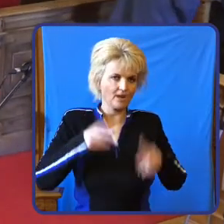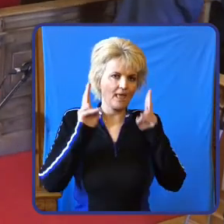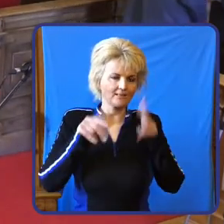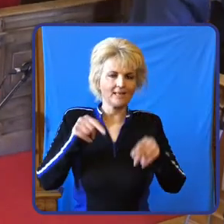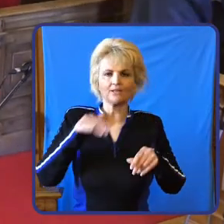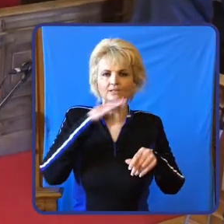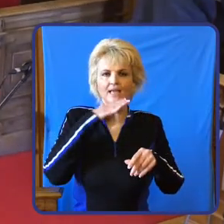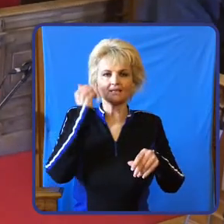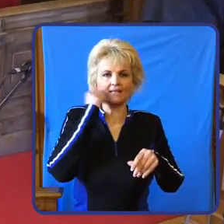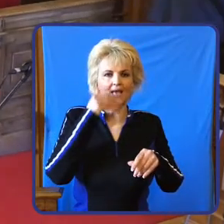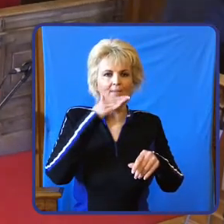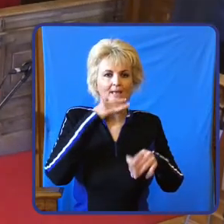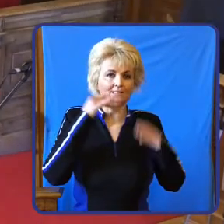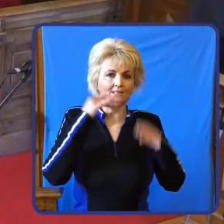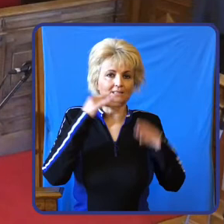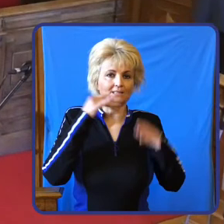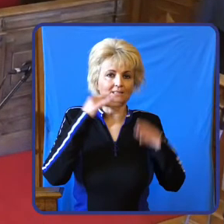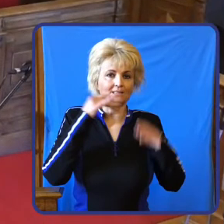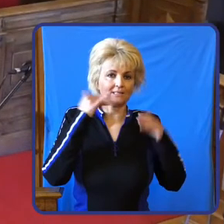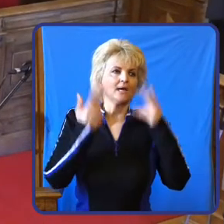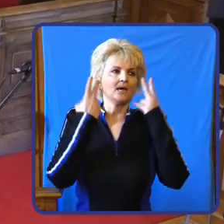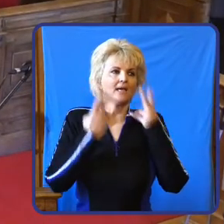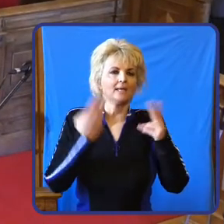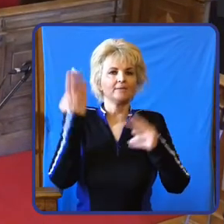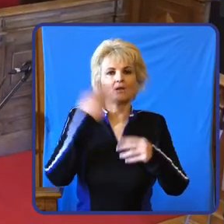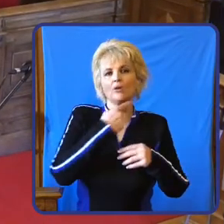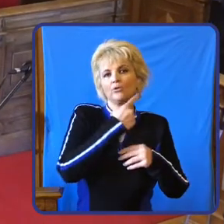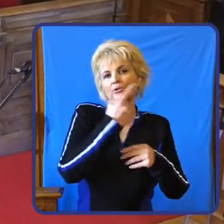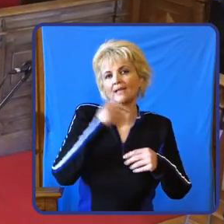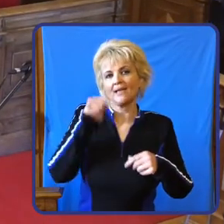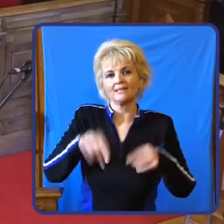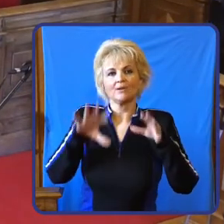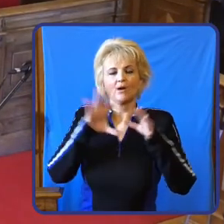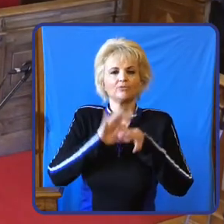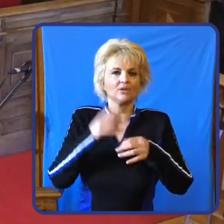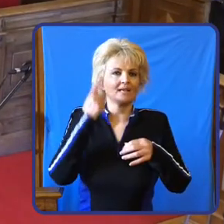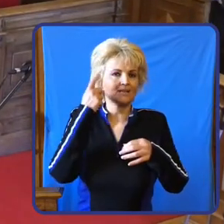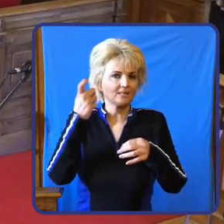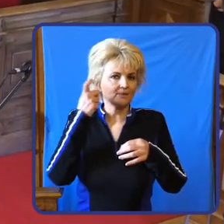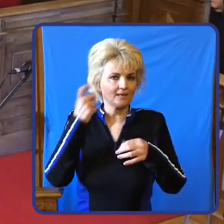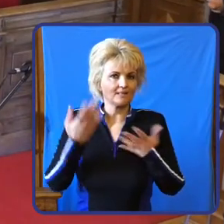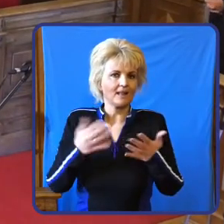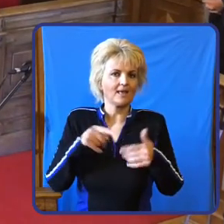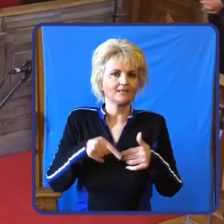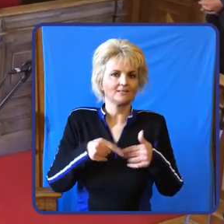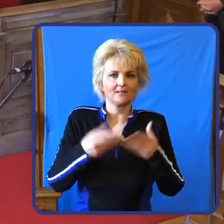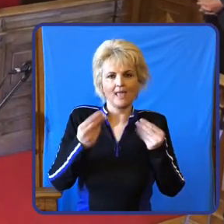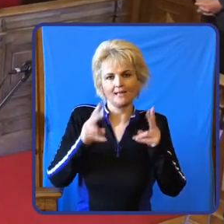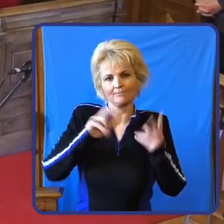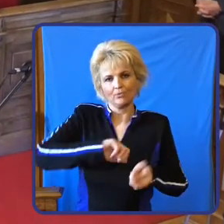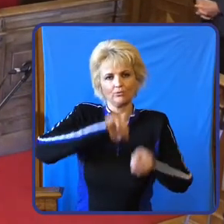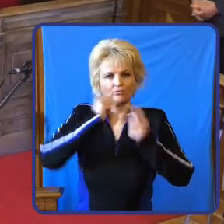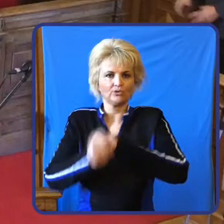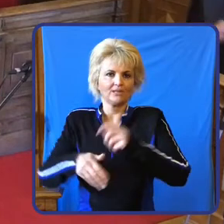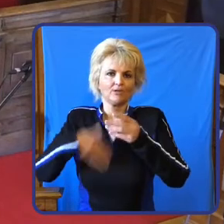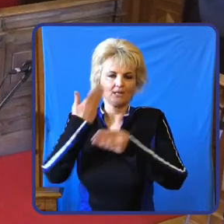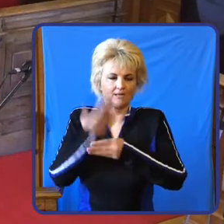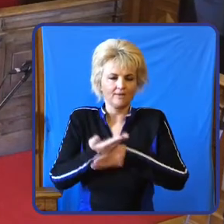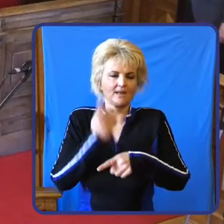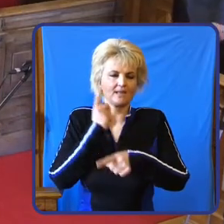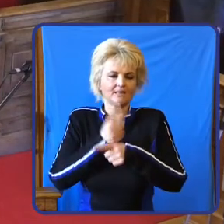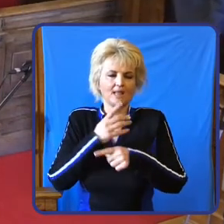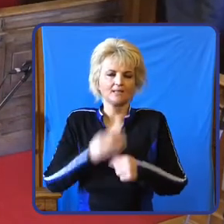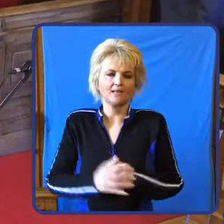SMS jelenleg hatályban van, hogyha önöknek ezzel kapcsolatban észrevételük van, akkor egy módosító indítványt kell a